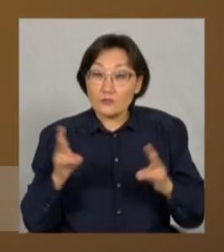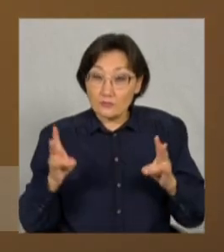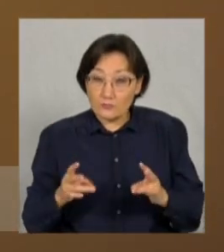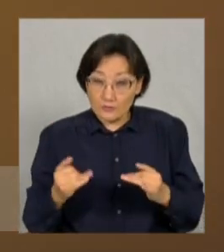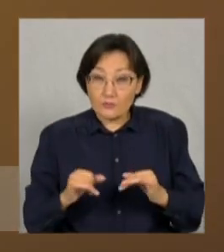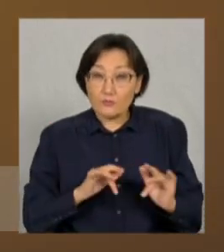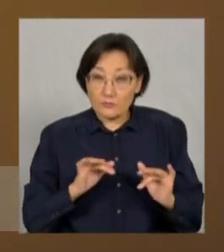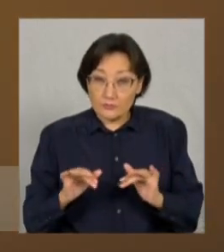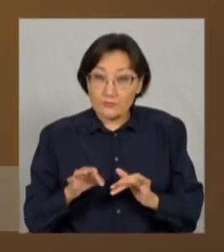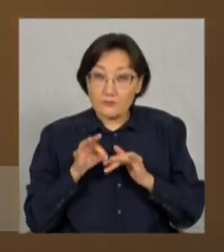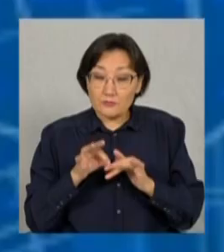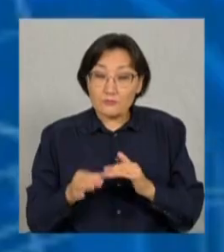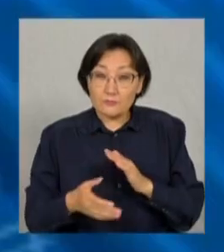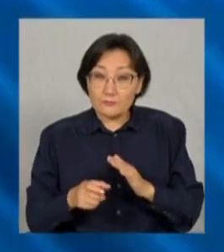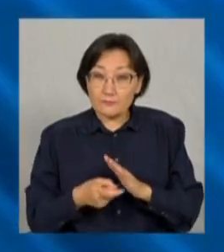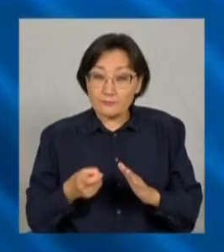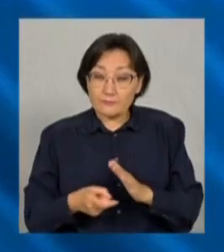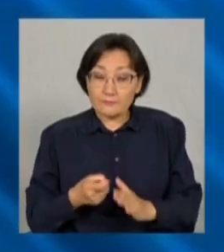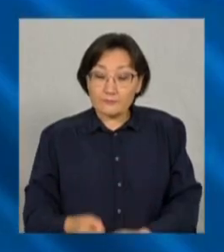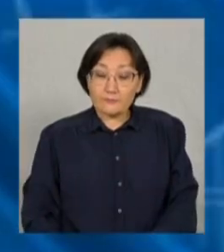мера пресечения.